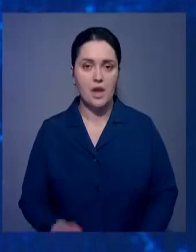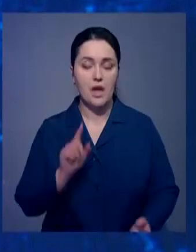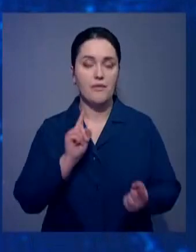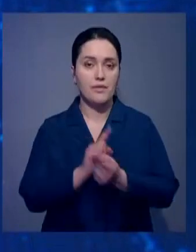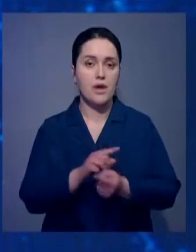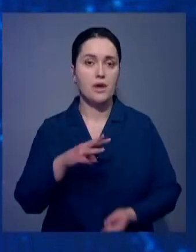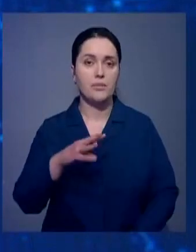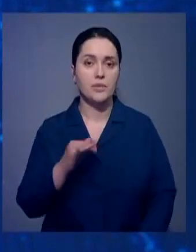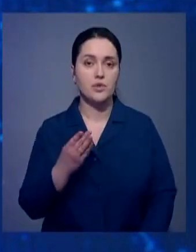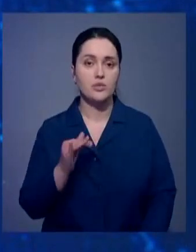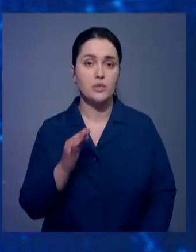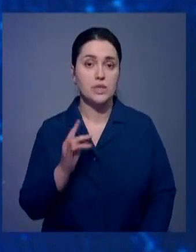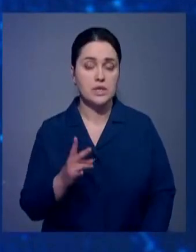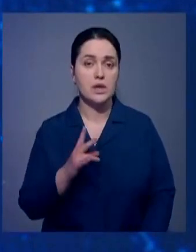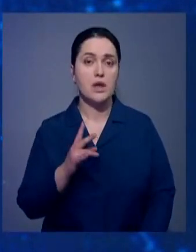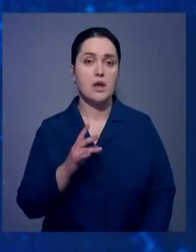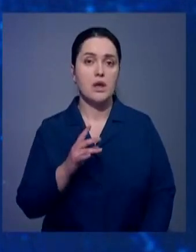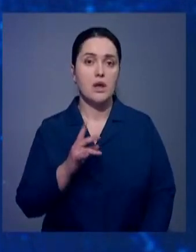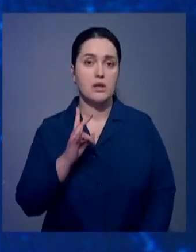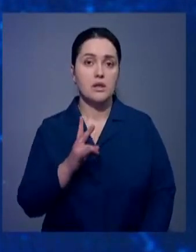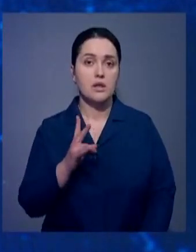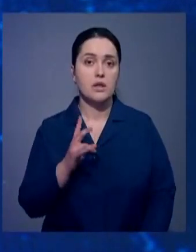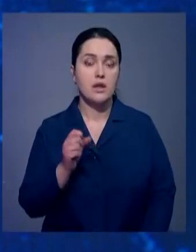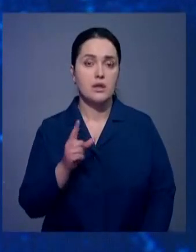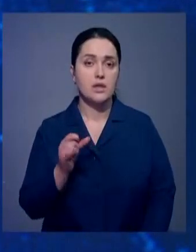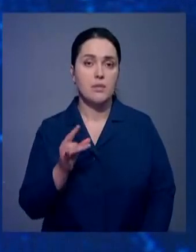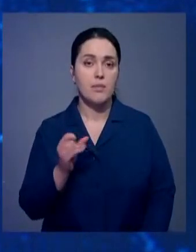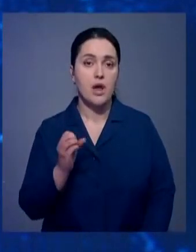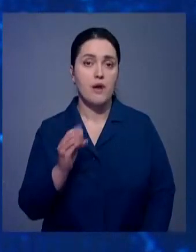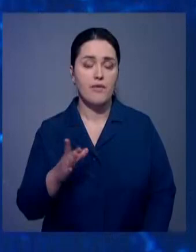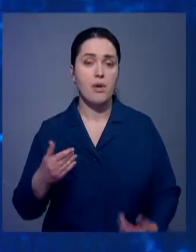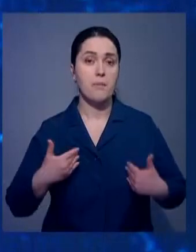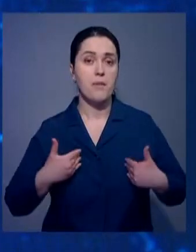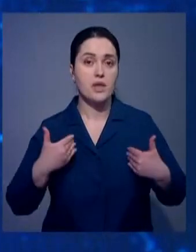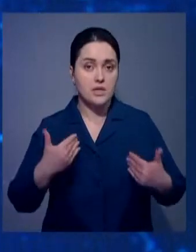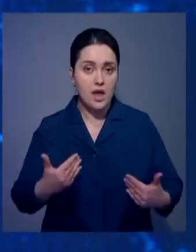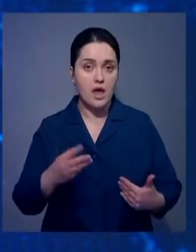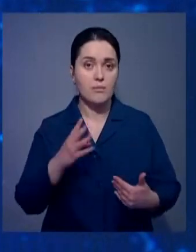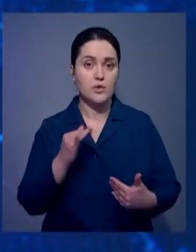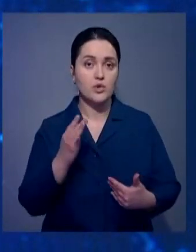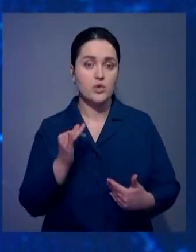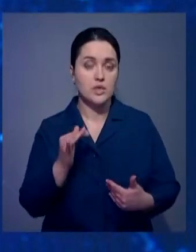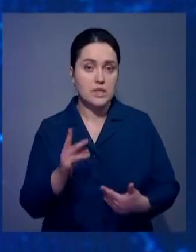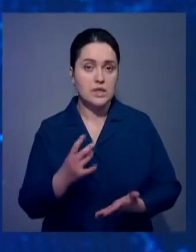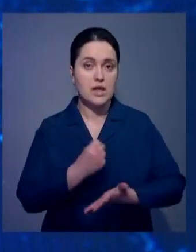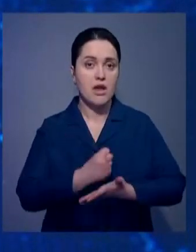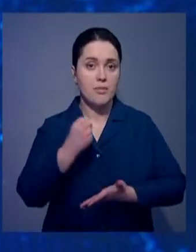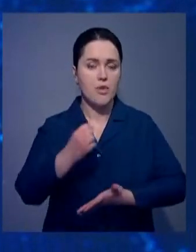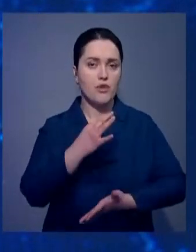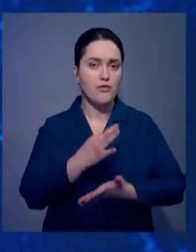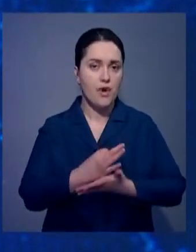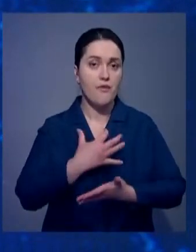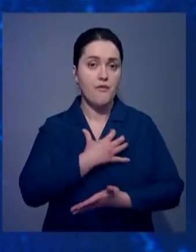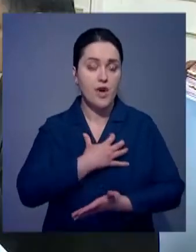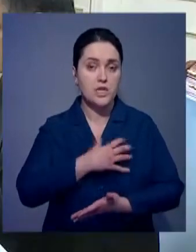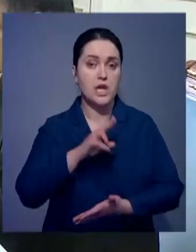Встретился с Михаилом Мишустиным и Нурсултан Назарбаев. В ходе встречи первый президент Казахстана поздравил Мишустина с назначением на ответственную и важную должность.